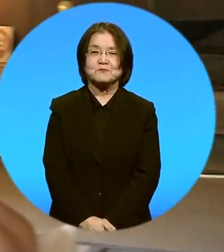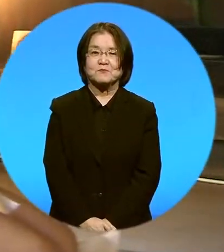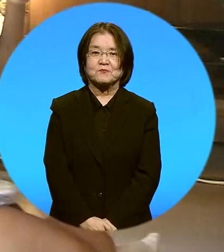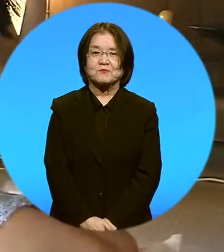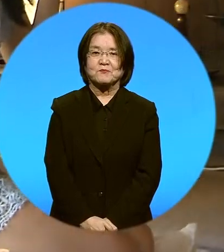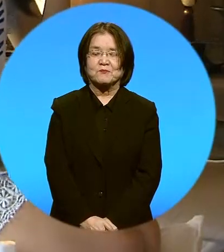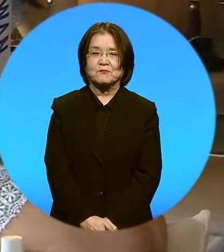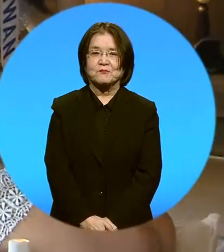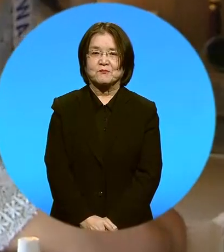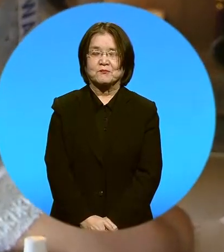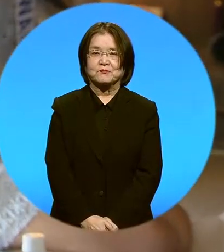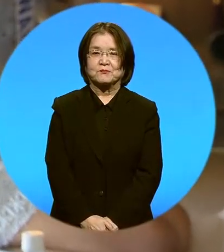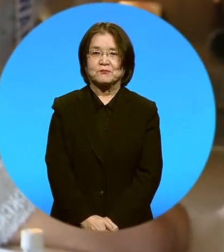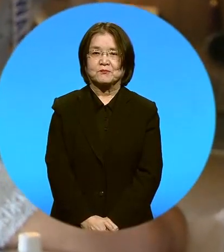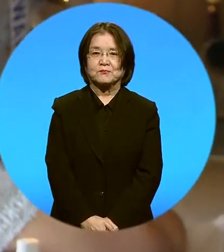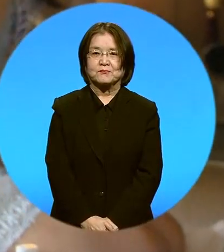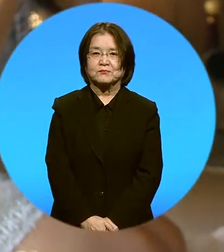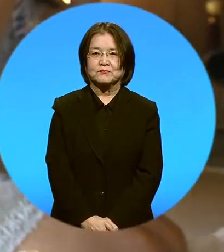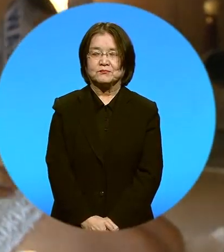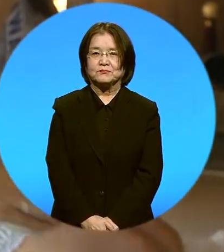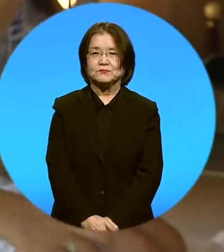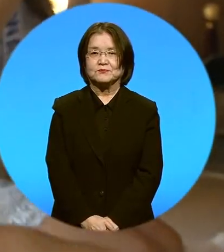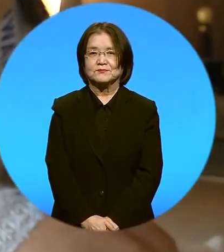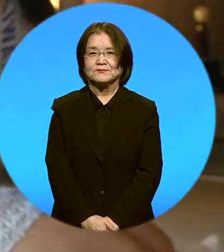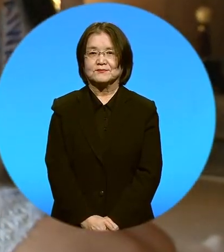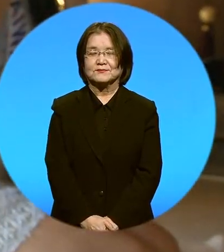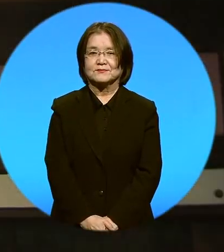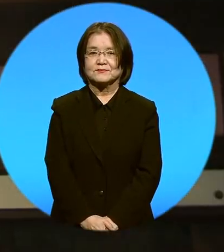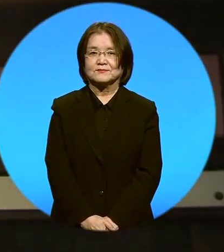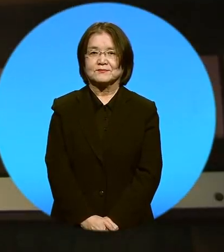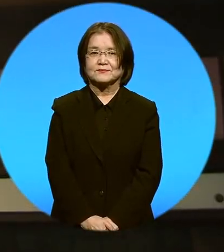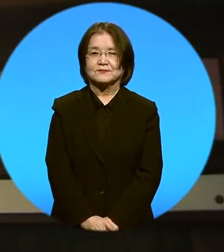Very delicious. Delicious? Yeah, 美味しい。